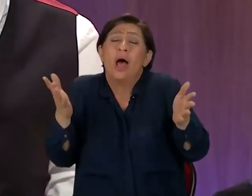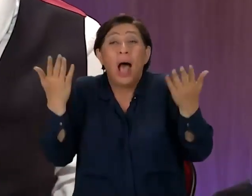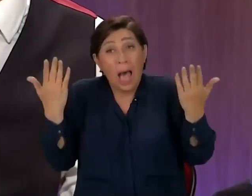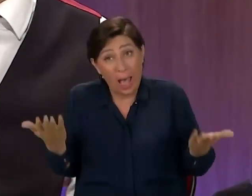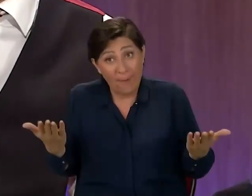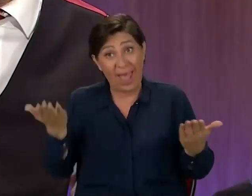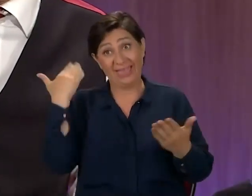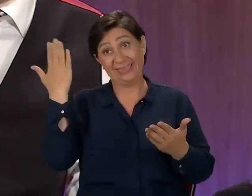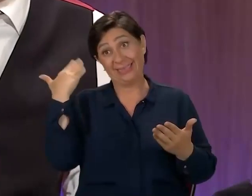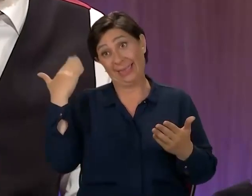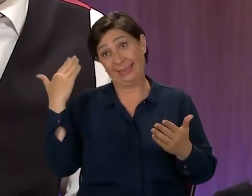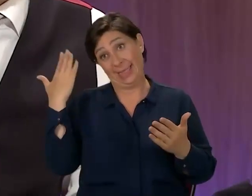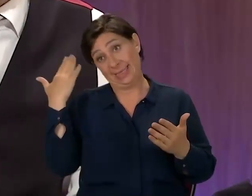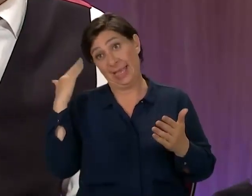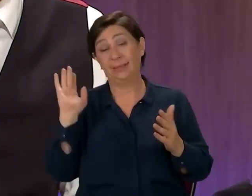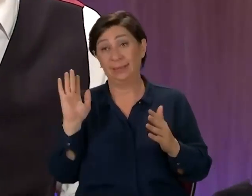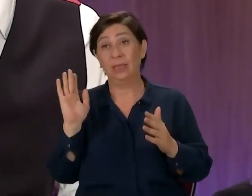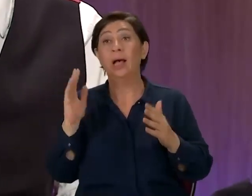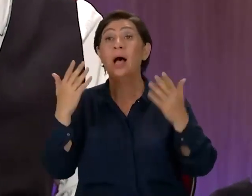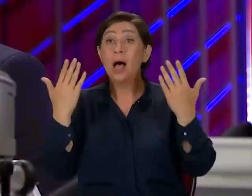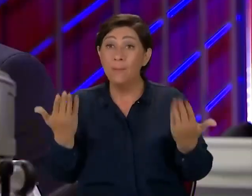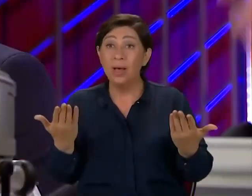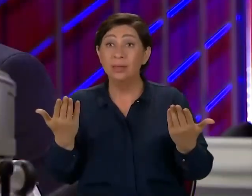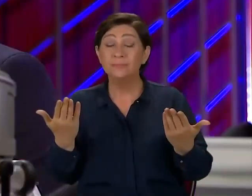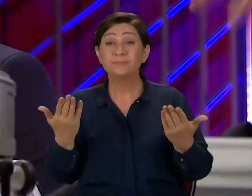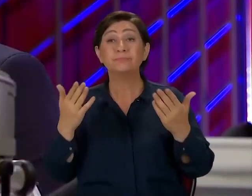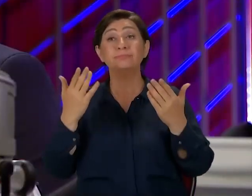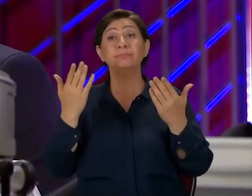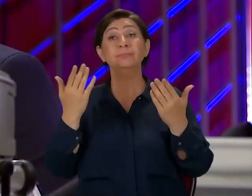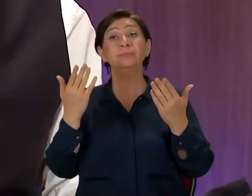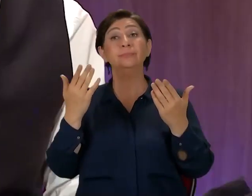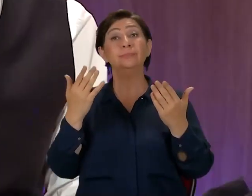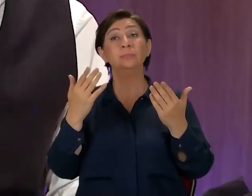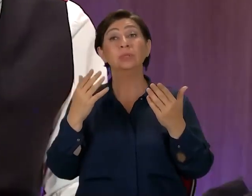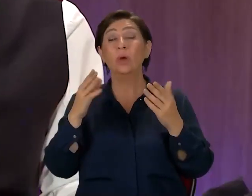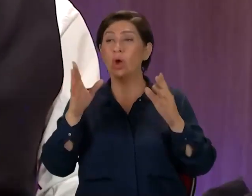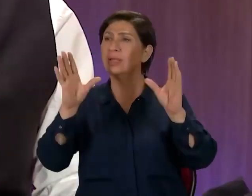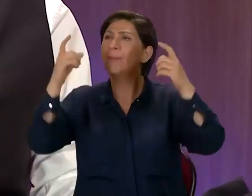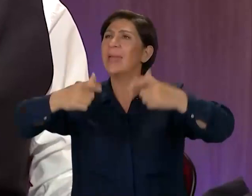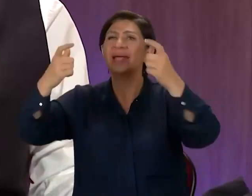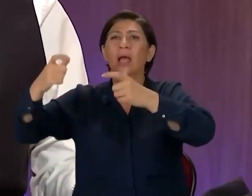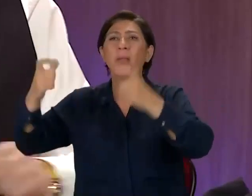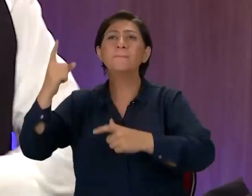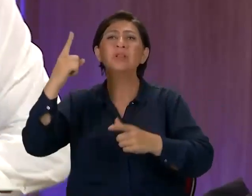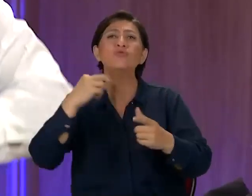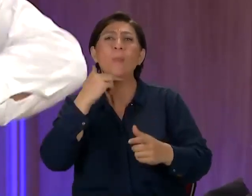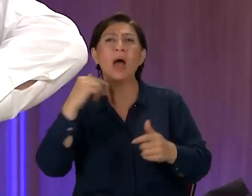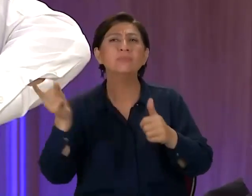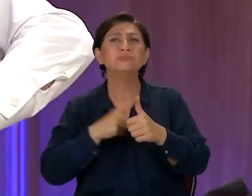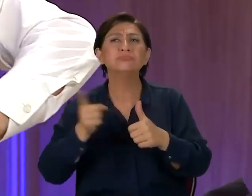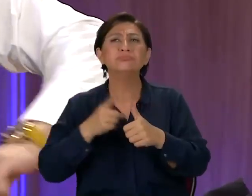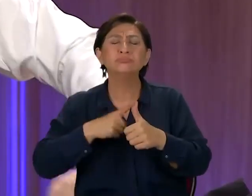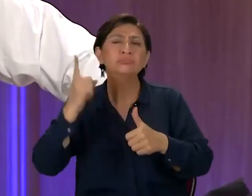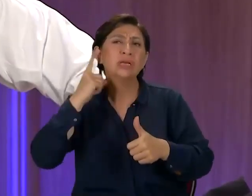Fakat eskiden. Ondan sonra ama efendim işte... kulüplerde bir numara albüm. Şimdi böyle